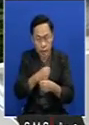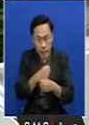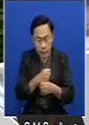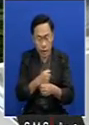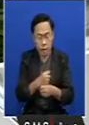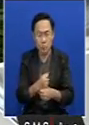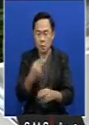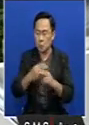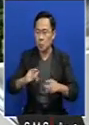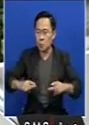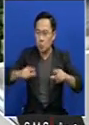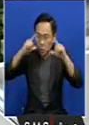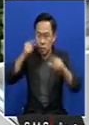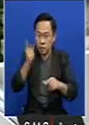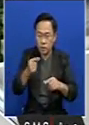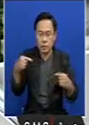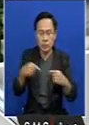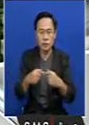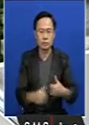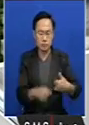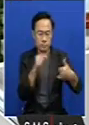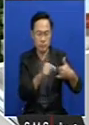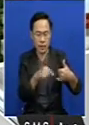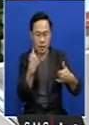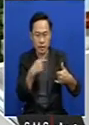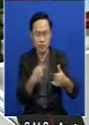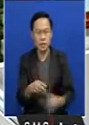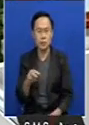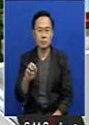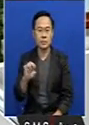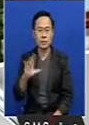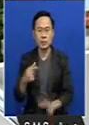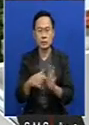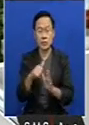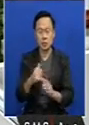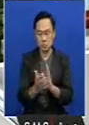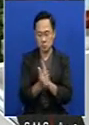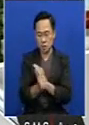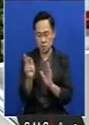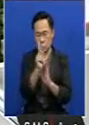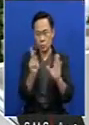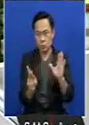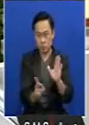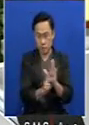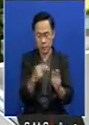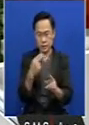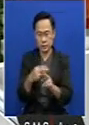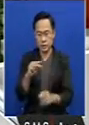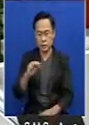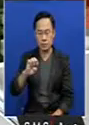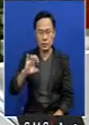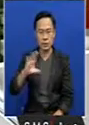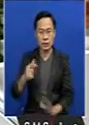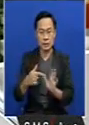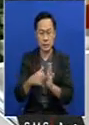ที่กำลังถูกพูดถึงก็คงหนีไม่พ้นผู้ชายคนนี้นะคะปรมาจารย์ด้านกฎหมายอย่างอาจารย์มีชัยฤชุพันธุ์